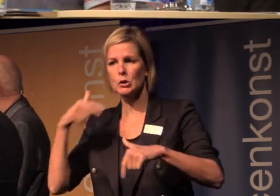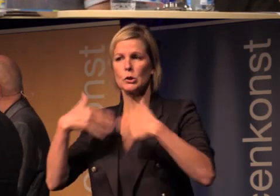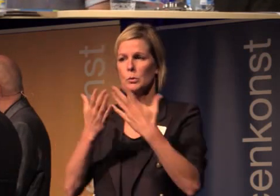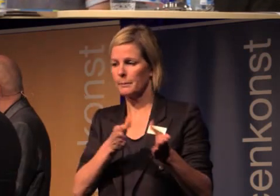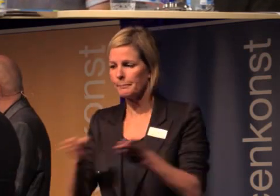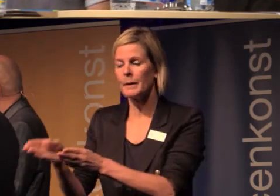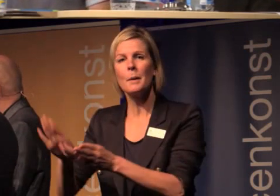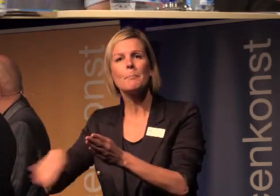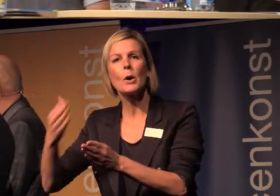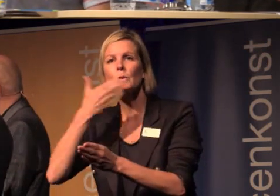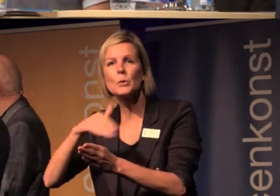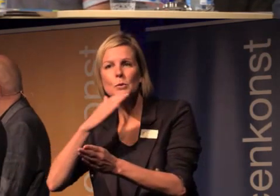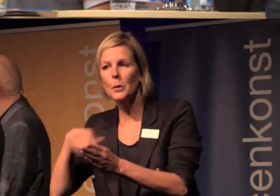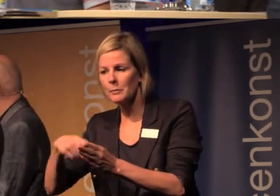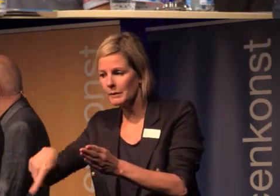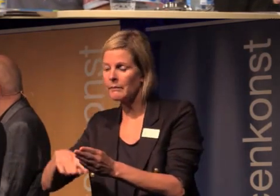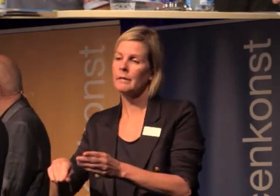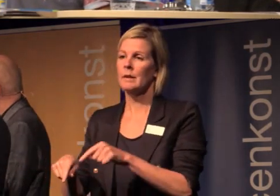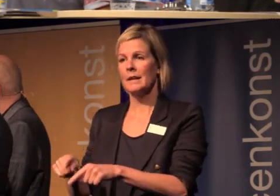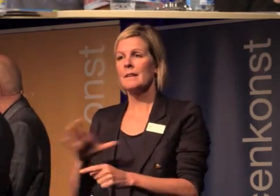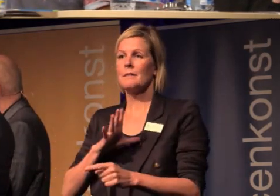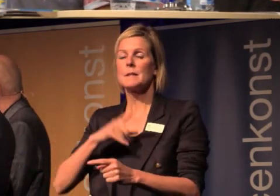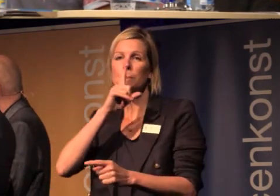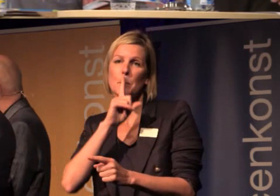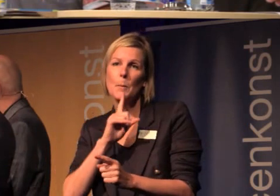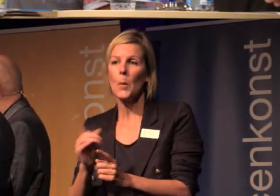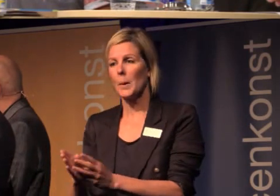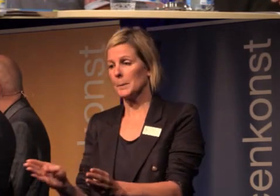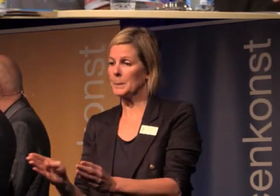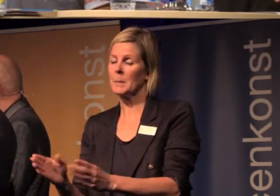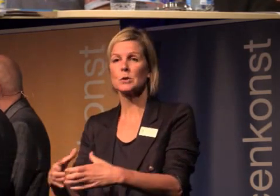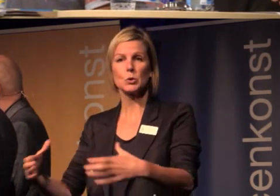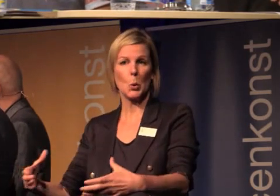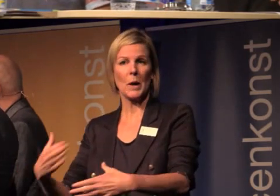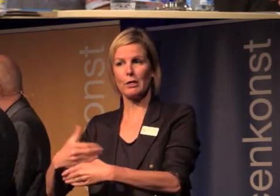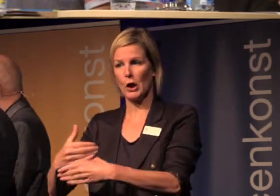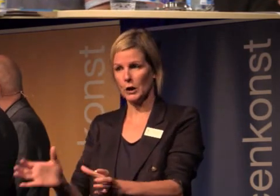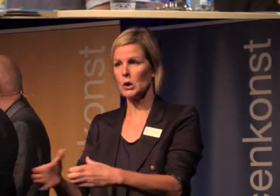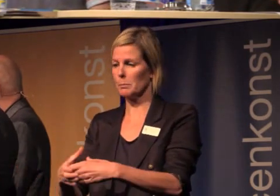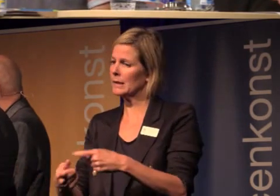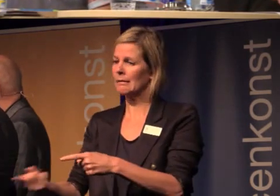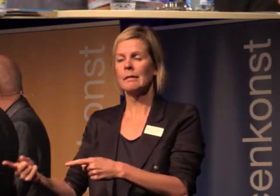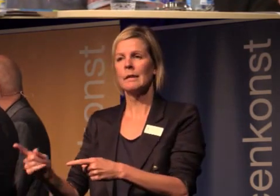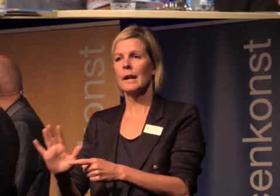unga. Här fyller små och medelstora teatergrupper en väldigt viktig funktion. Däremot så tror jag att